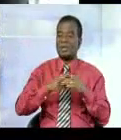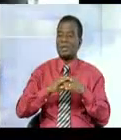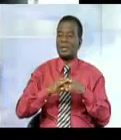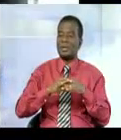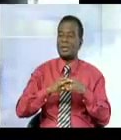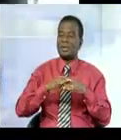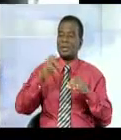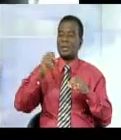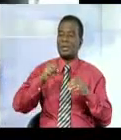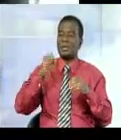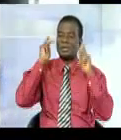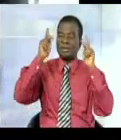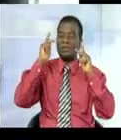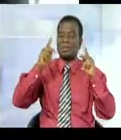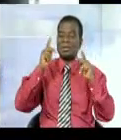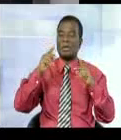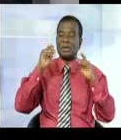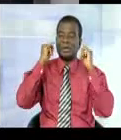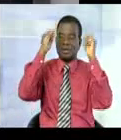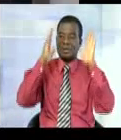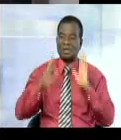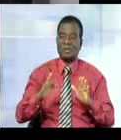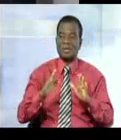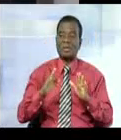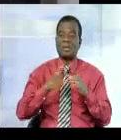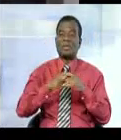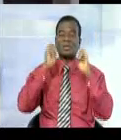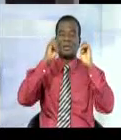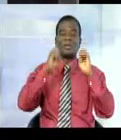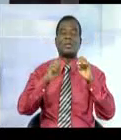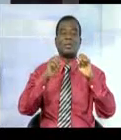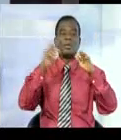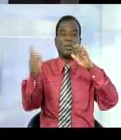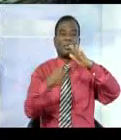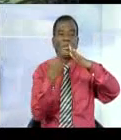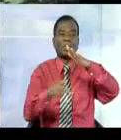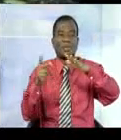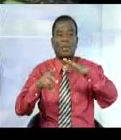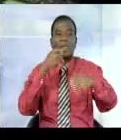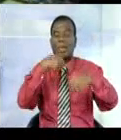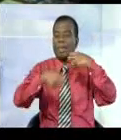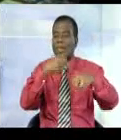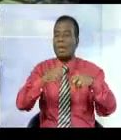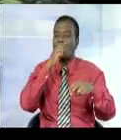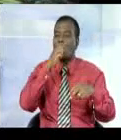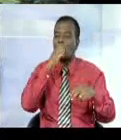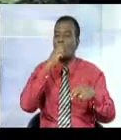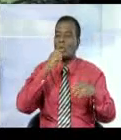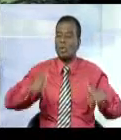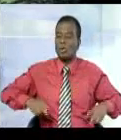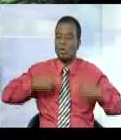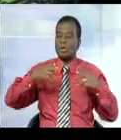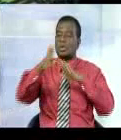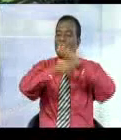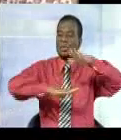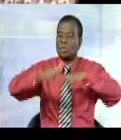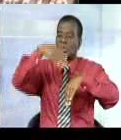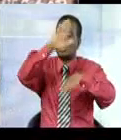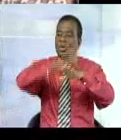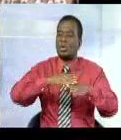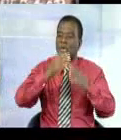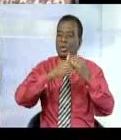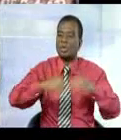antennes pédagogiques et des inspecteurs de l'enseignement primaire, IEP. La problématique de l'eau, de l'hygiène basée sur